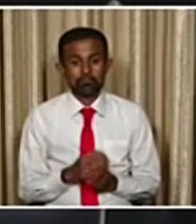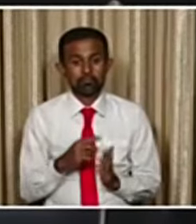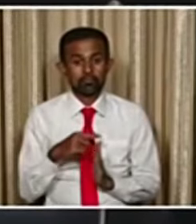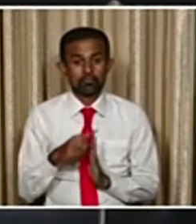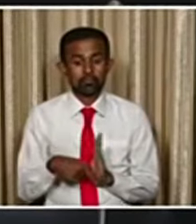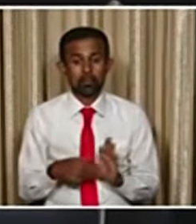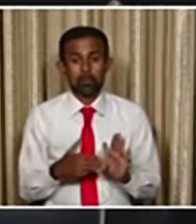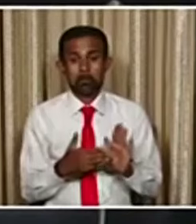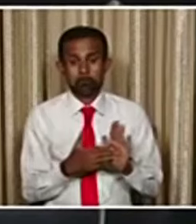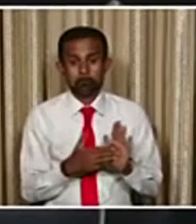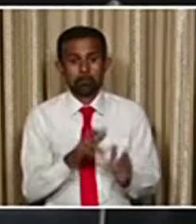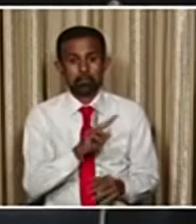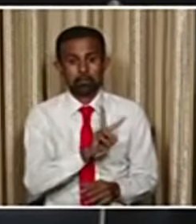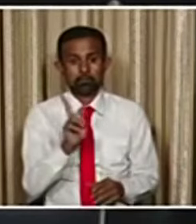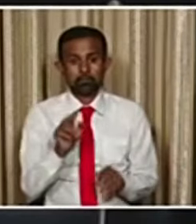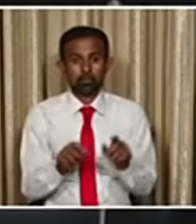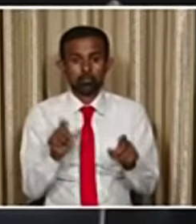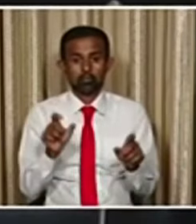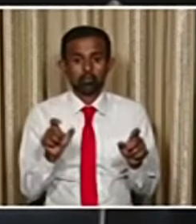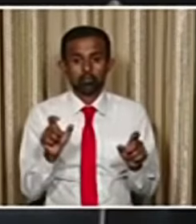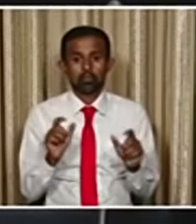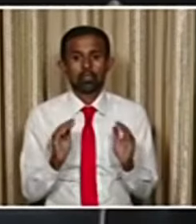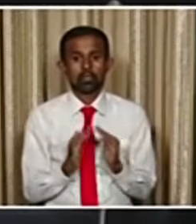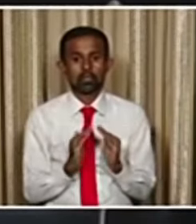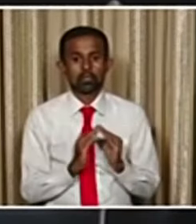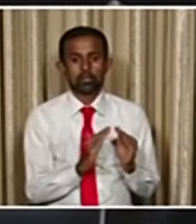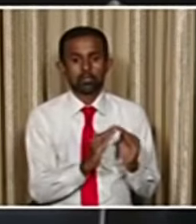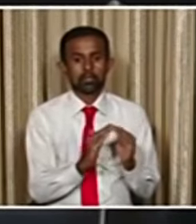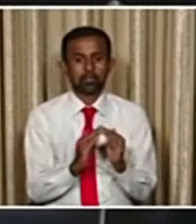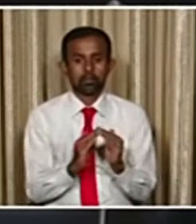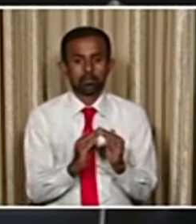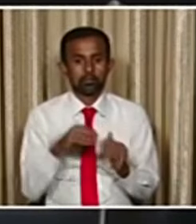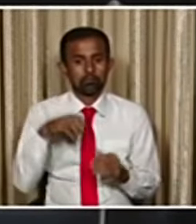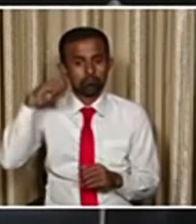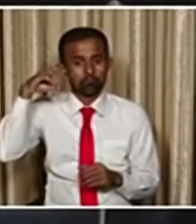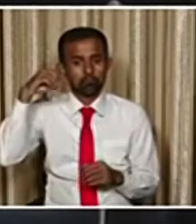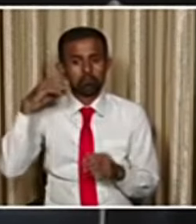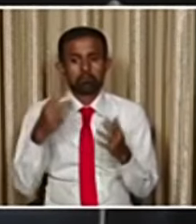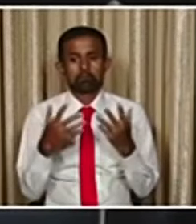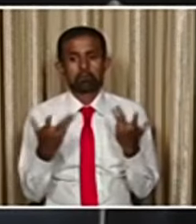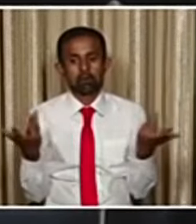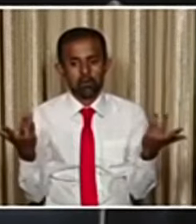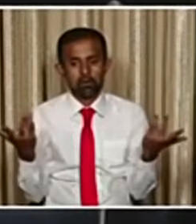මේ රටේ මිලියන 22ක ජනතාවගේ ගෙවල් වල විදුලි බලය නැහැ.